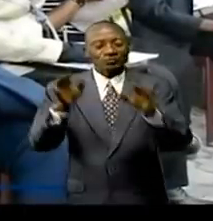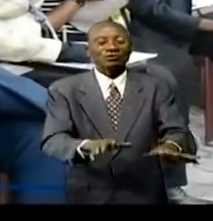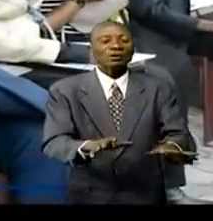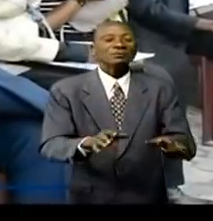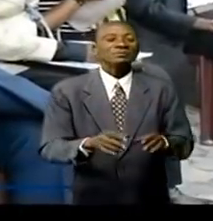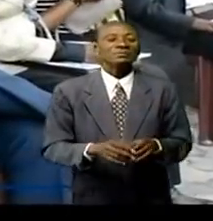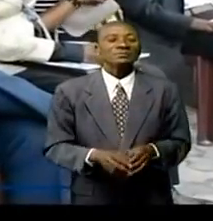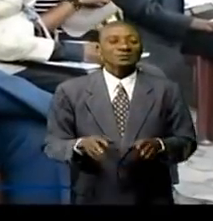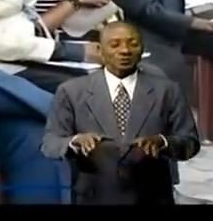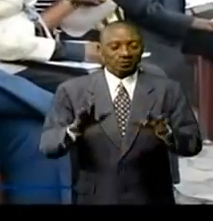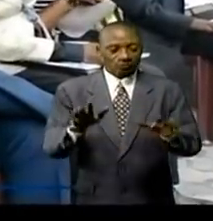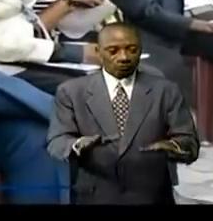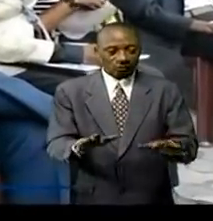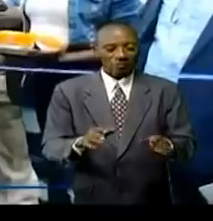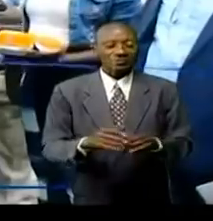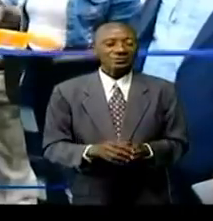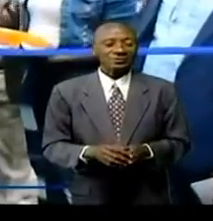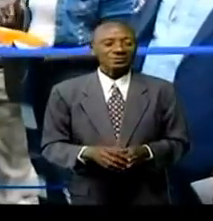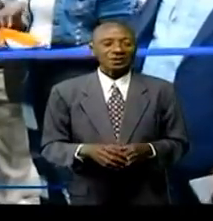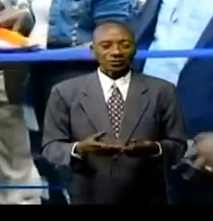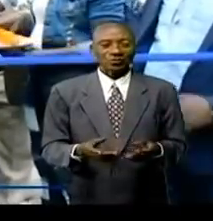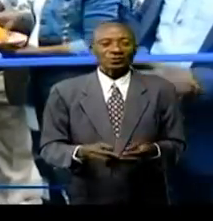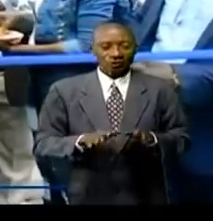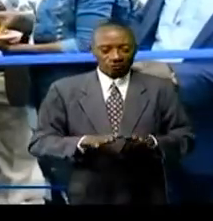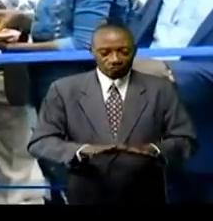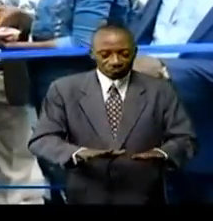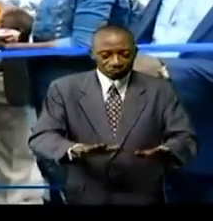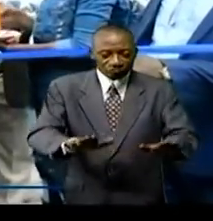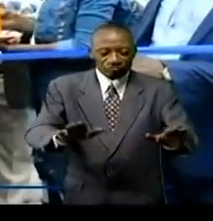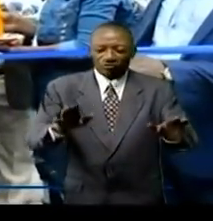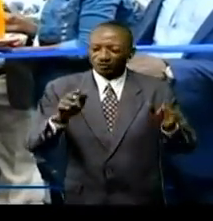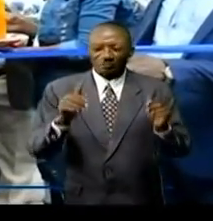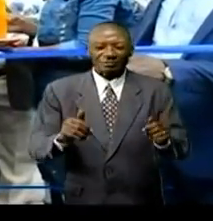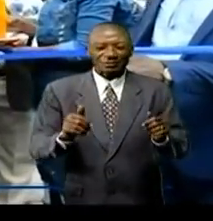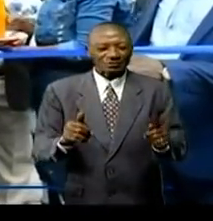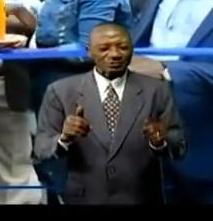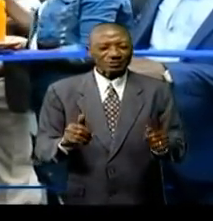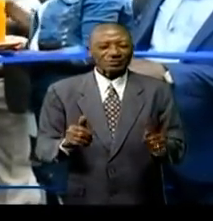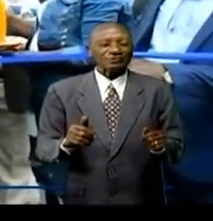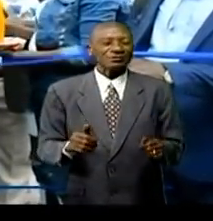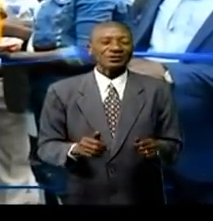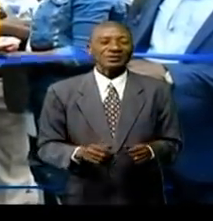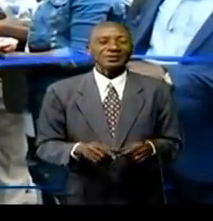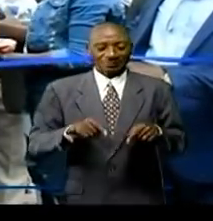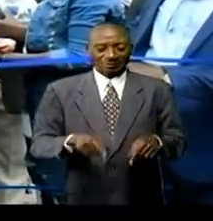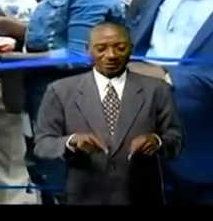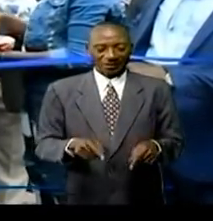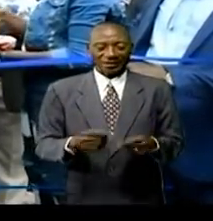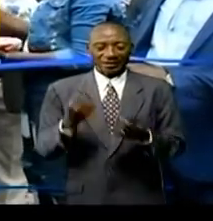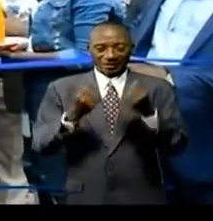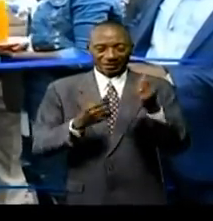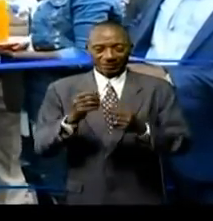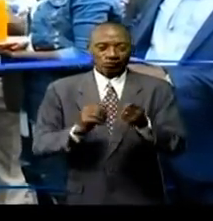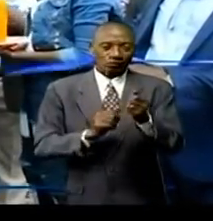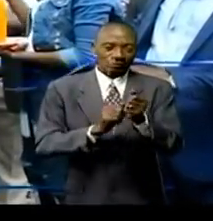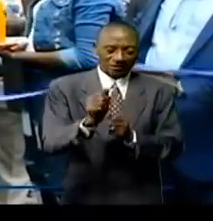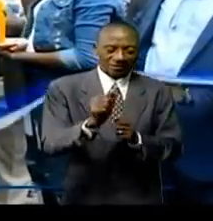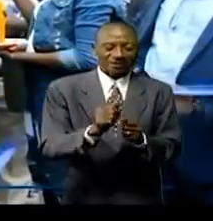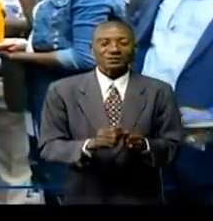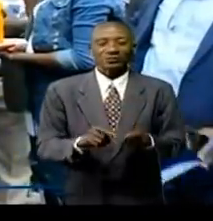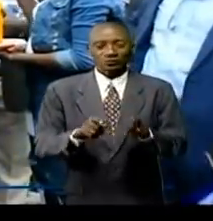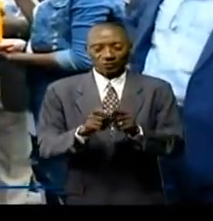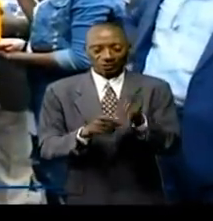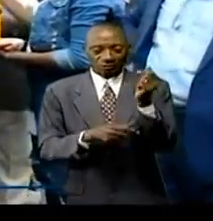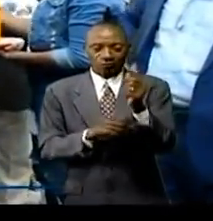pouvant supporter près de 50 tonnes de charge, a été inauguré et réouvert à la circulation par un panel d'autorités